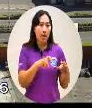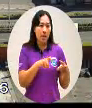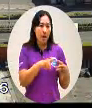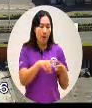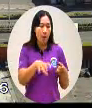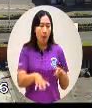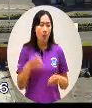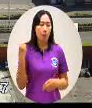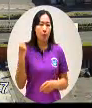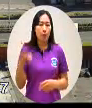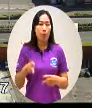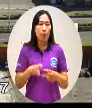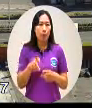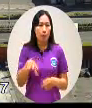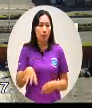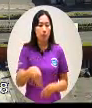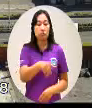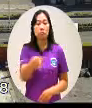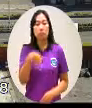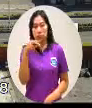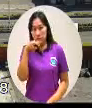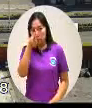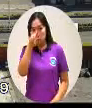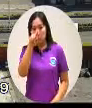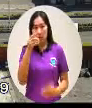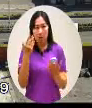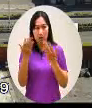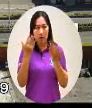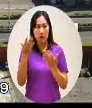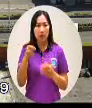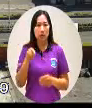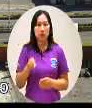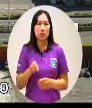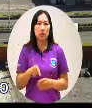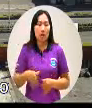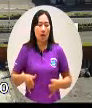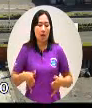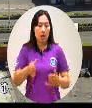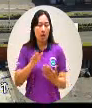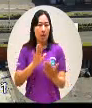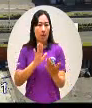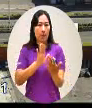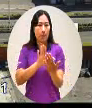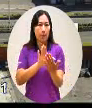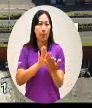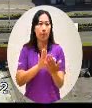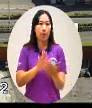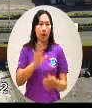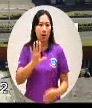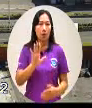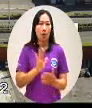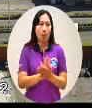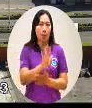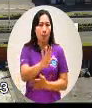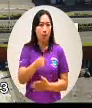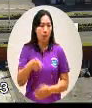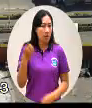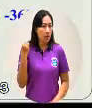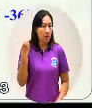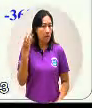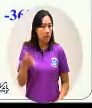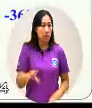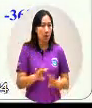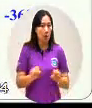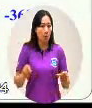吼。这十号伫只拓宽的四十米沿海路，拄啊伊个正对面吼。对吧？伊个正对面，这未来也是一个新的地标